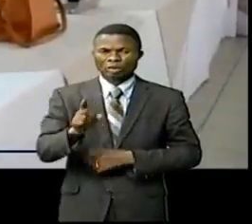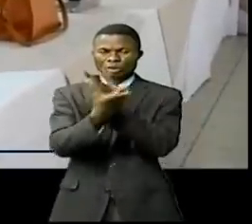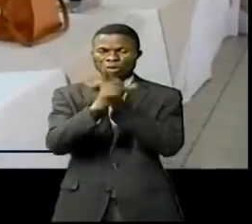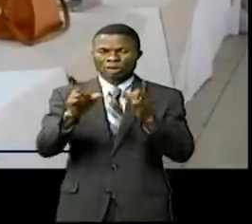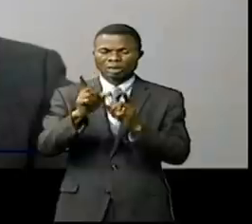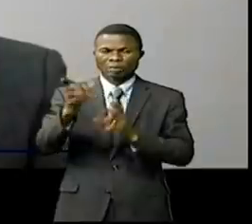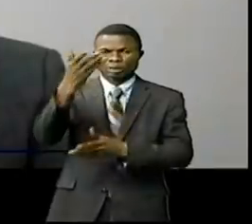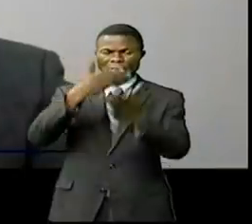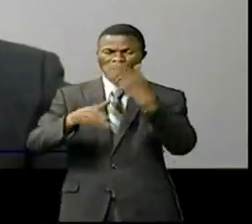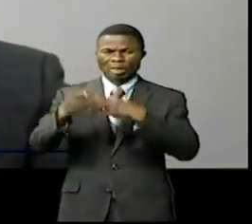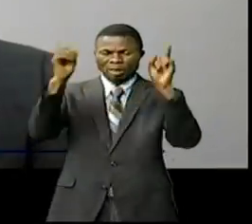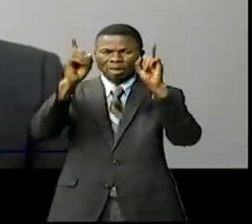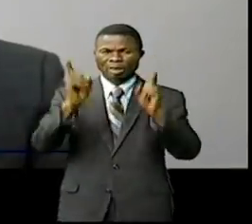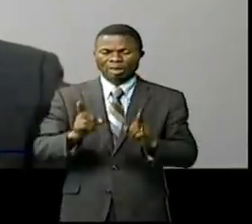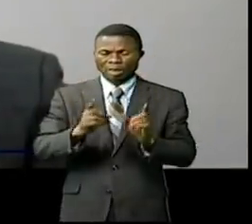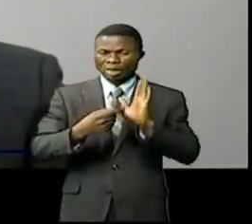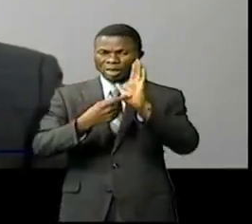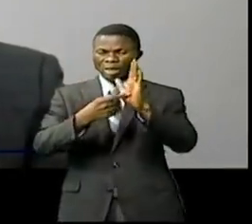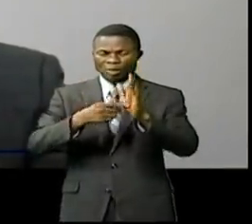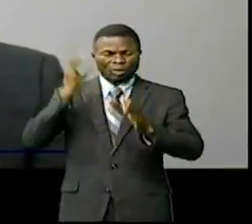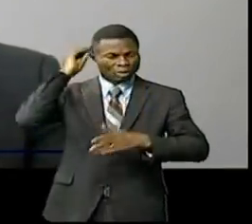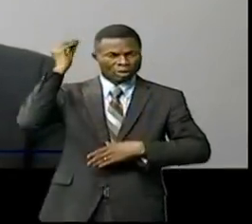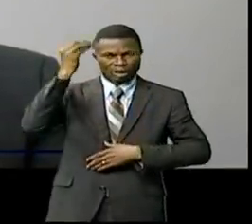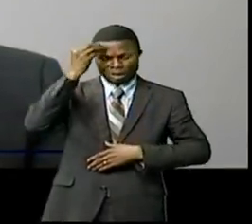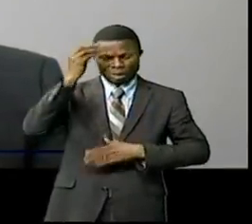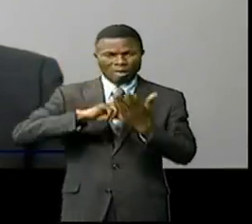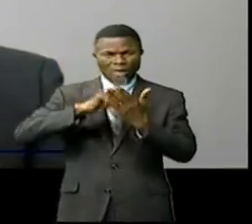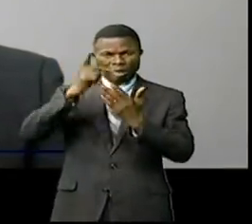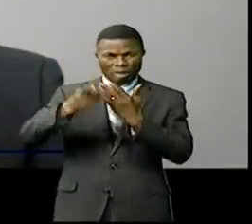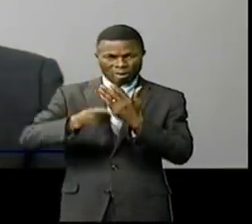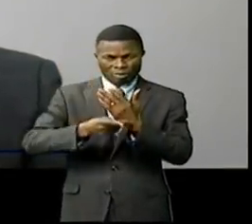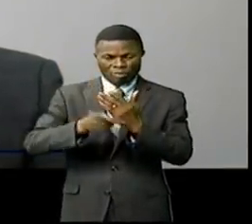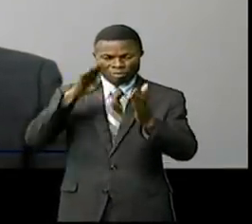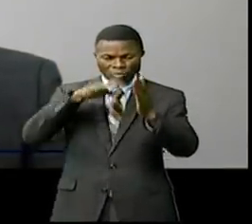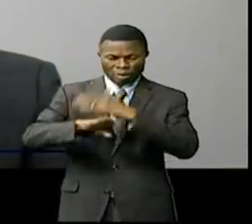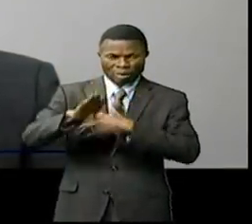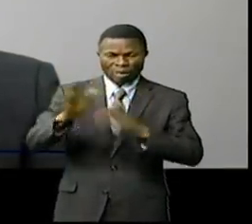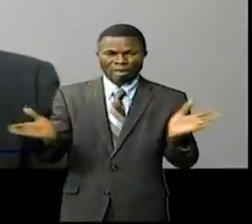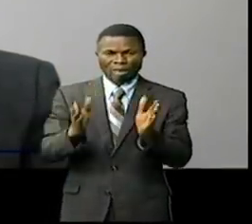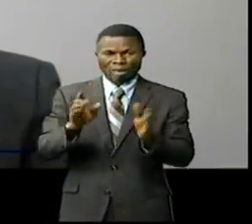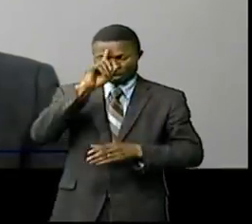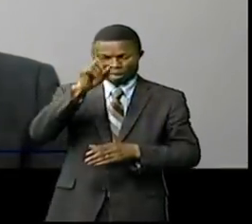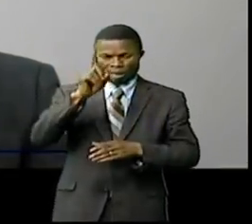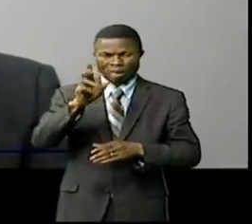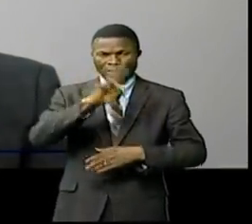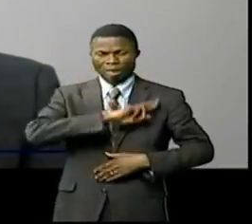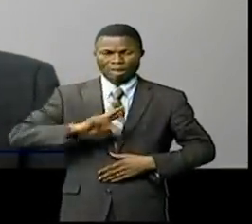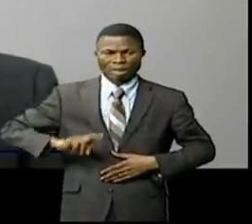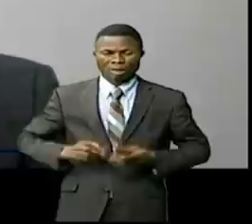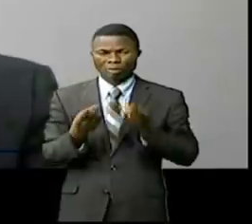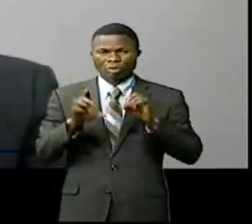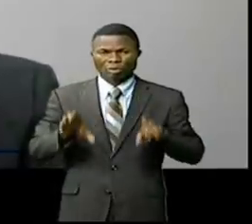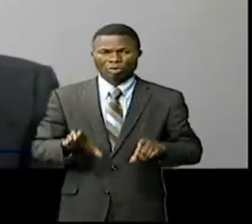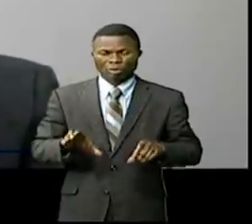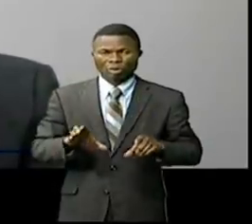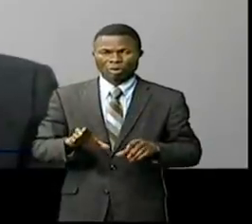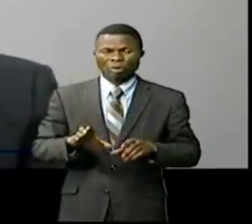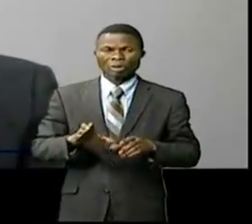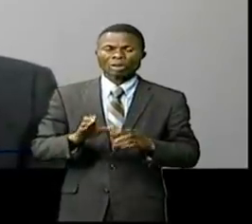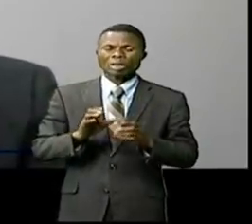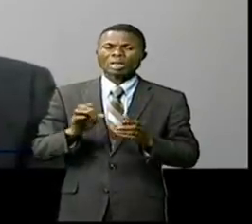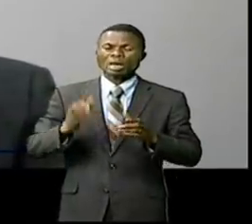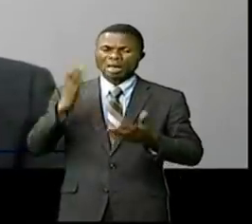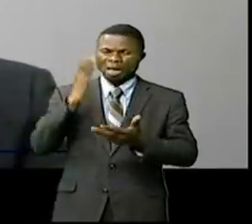africaine. J'exprime ma reconnaissance envers le programme Cadre intégré renforcé, qui aide la République démocratique du Congo à surmonter les